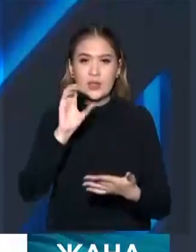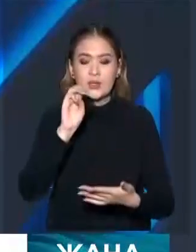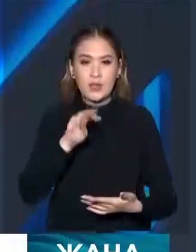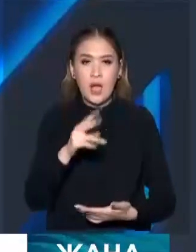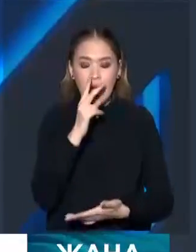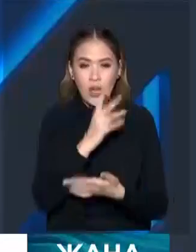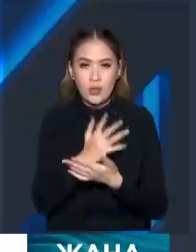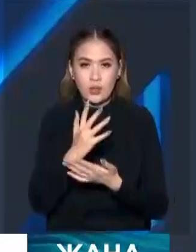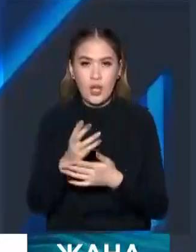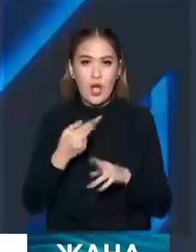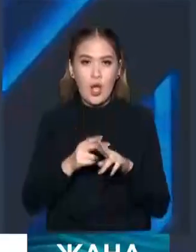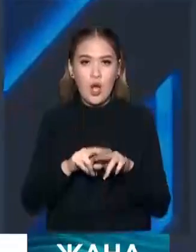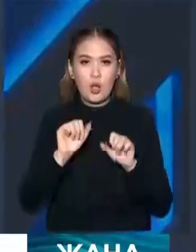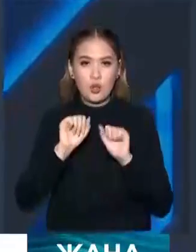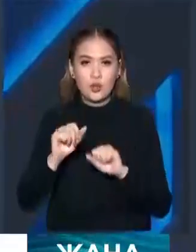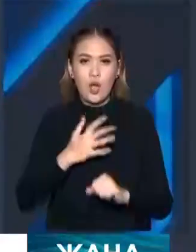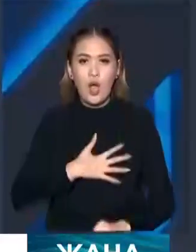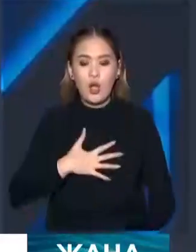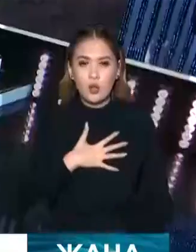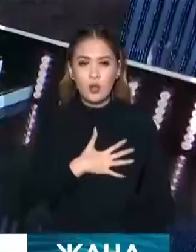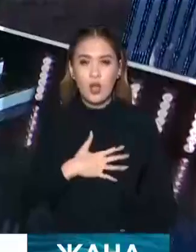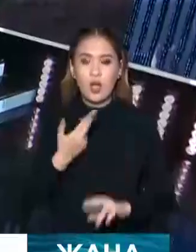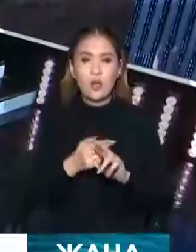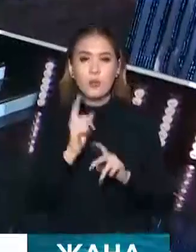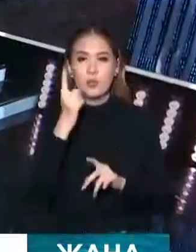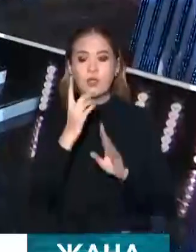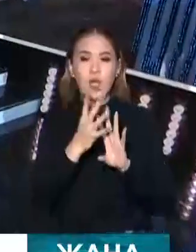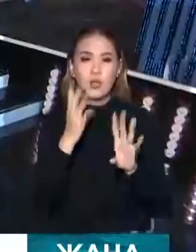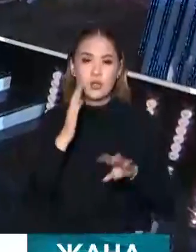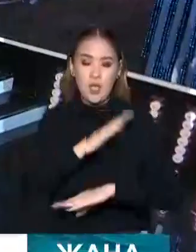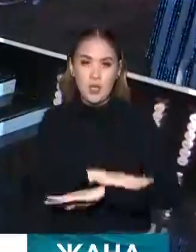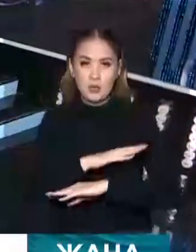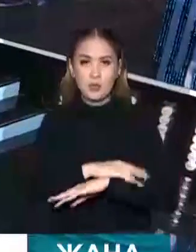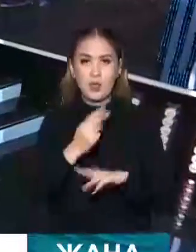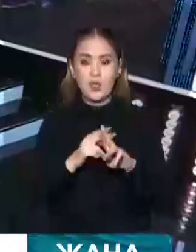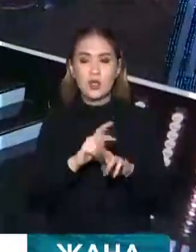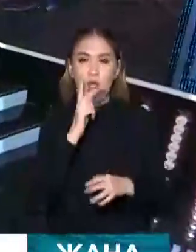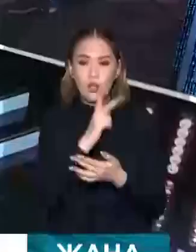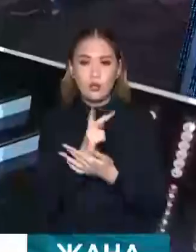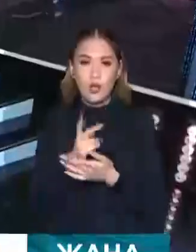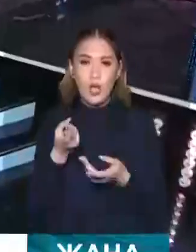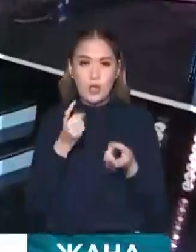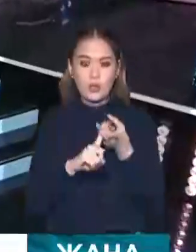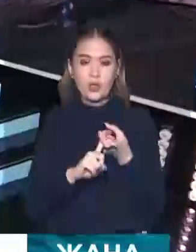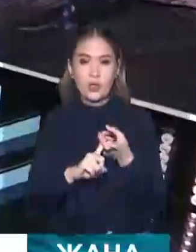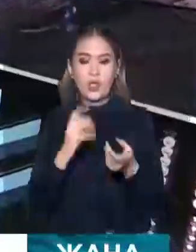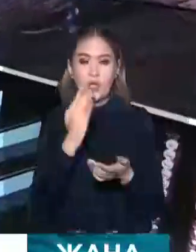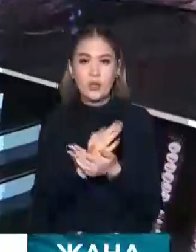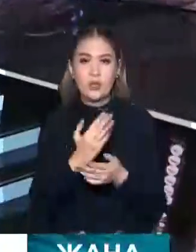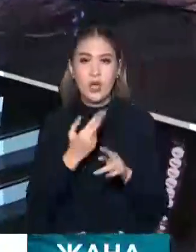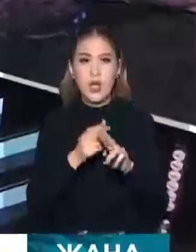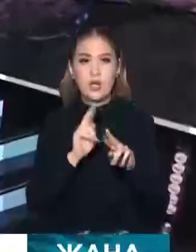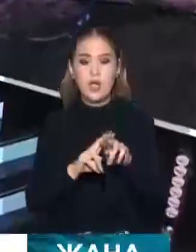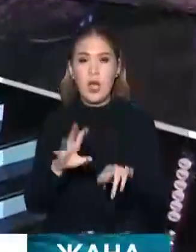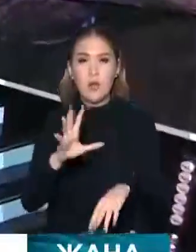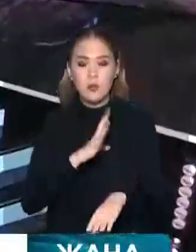Кей құқық қорғаушылар осы баптарға алаңдаулы. Бірінші кезекте бұл тәртіп сақшылары мен жаңағы кей күштік құрылымдарға қатысты болып отыр.